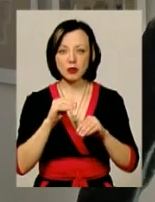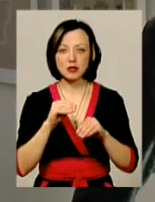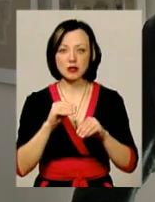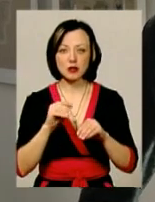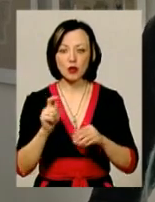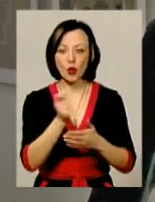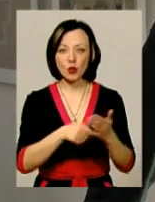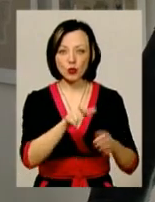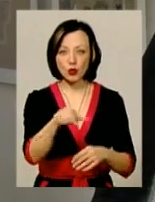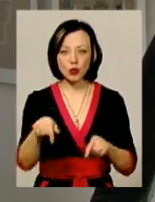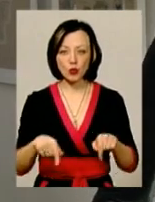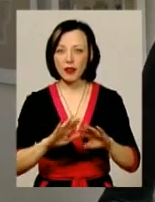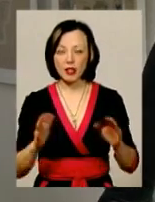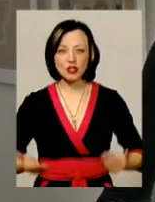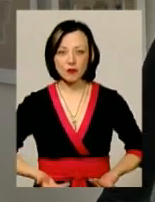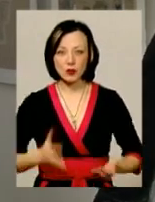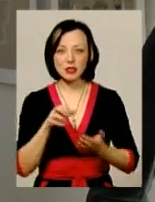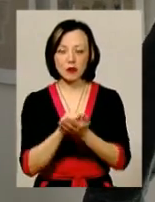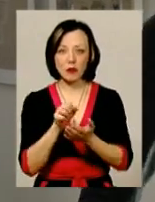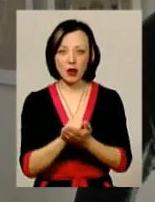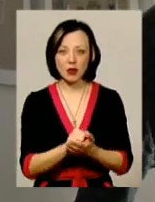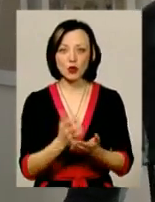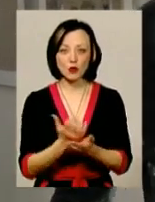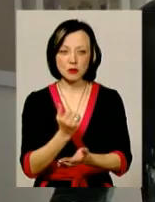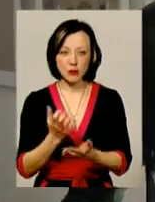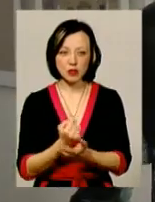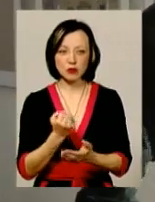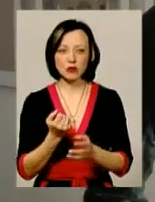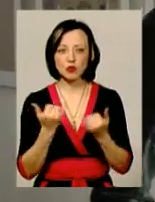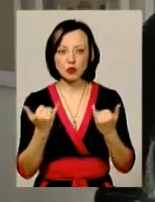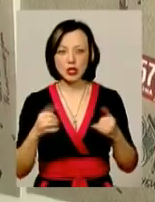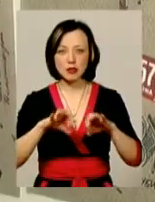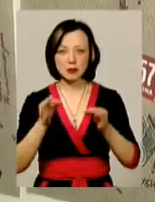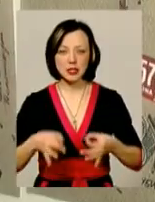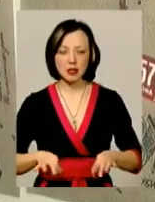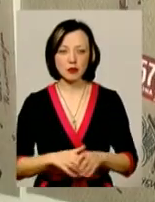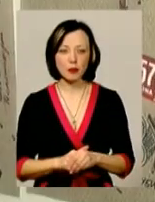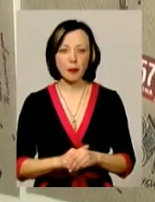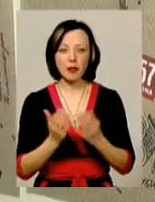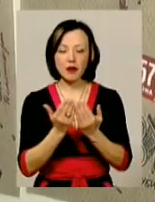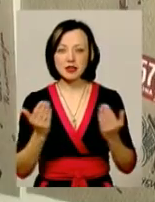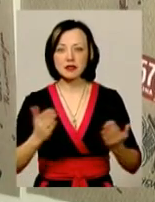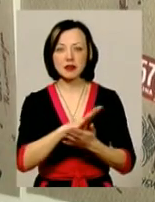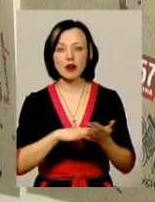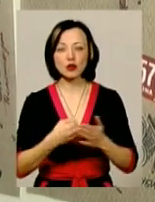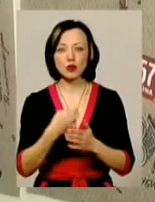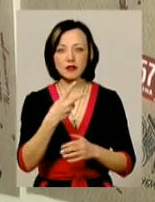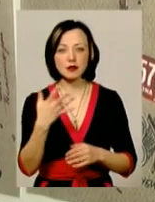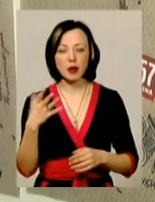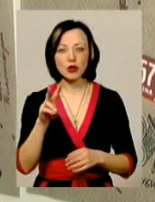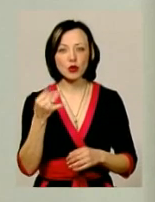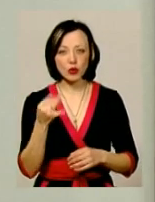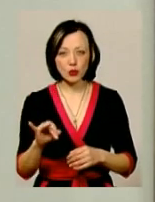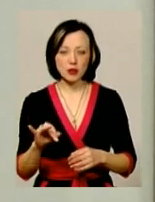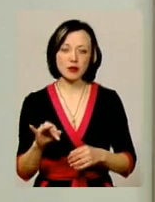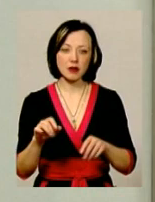ще художників, які вже тут не живуть, але займаються доволі успішно якби сучасним мистецтвом. Експозиція триватиме до 25 лютого